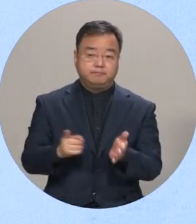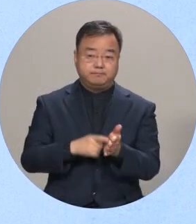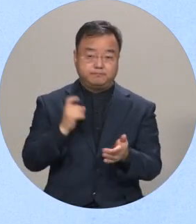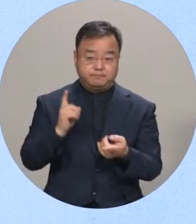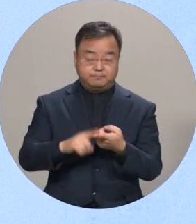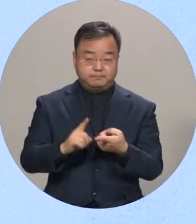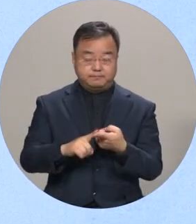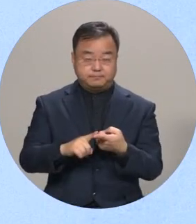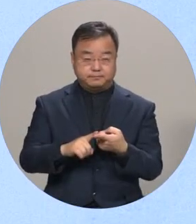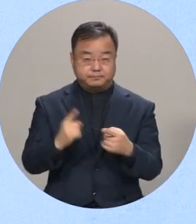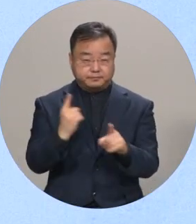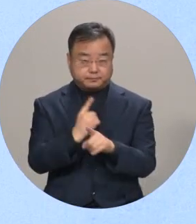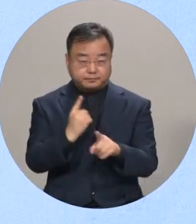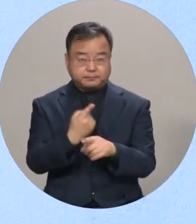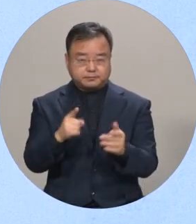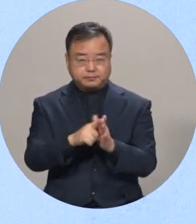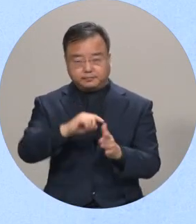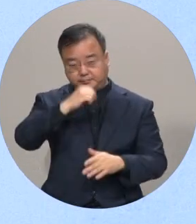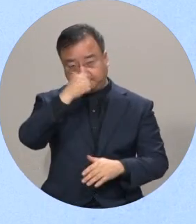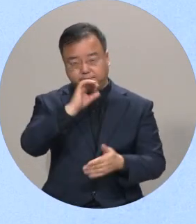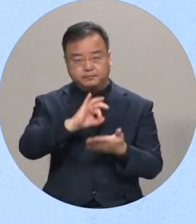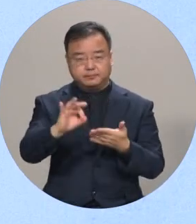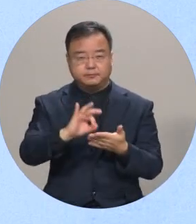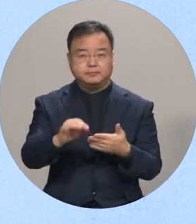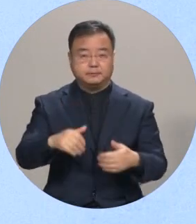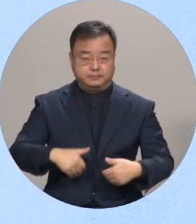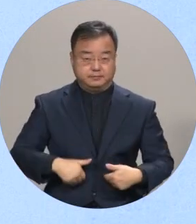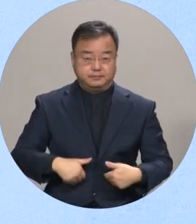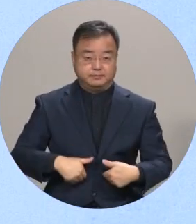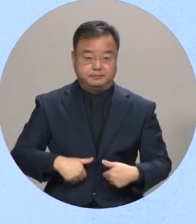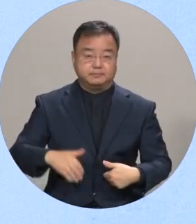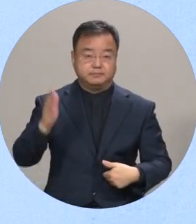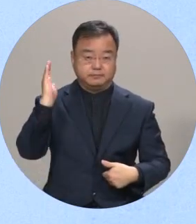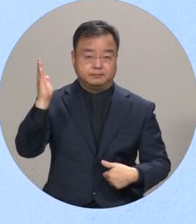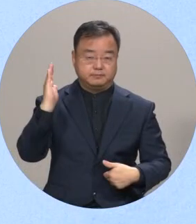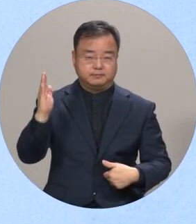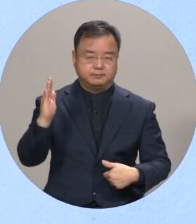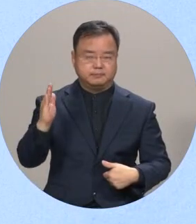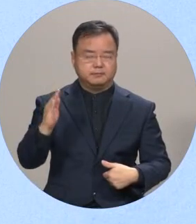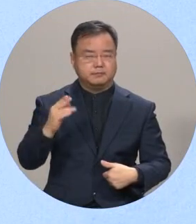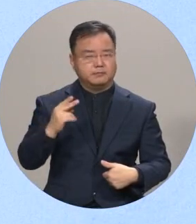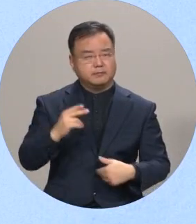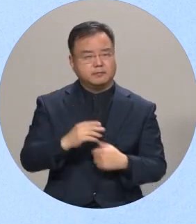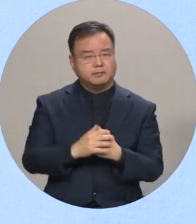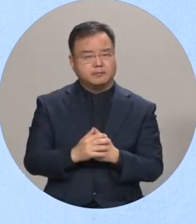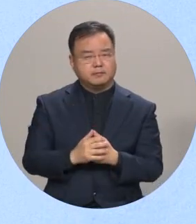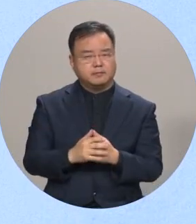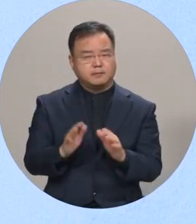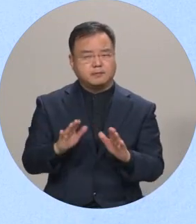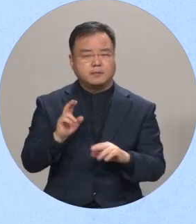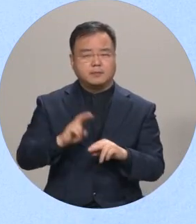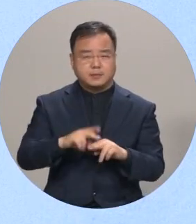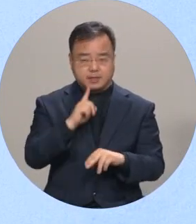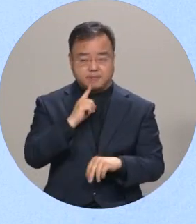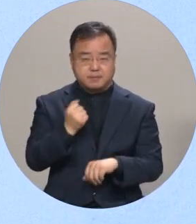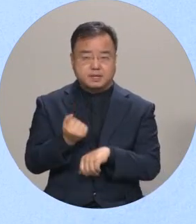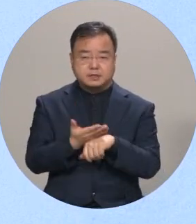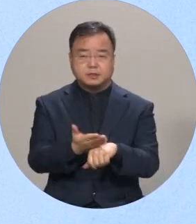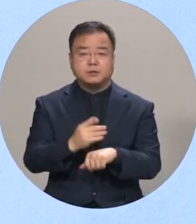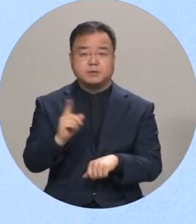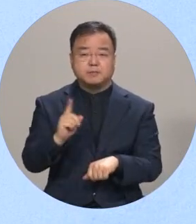투자와 예산 확대가 필요하다는 응답이 78% 있니다 제가이 자리에서 꼭 드리고 싶은 말씀은이